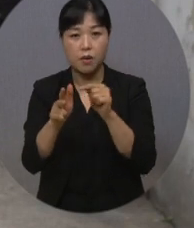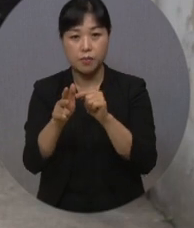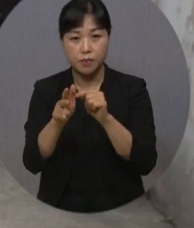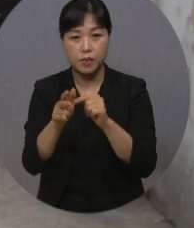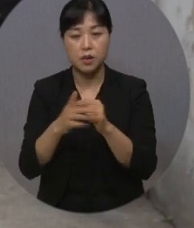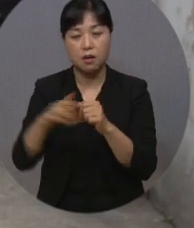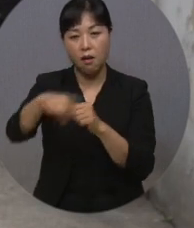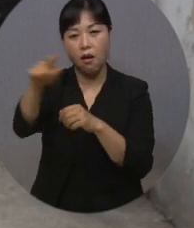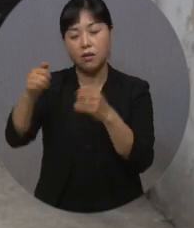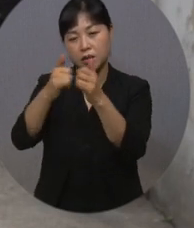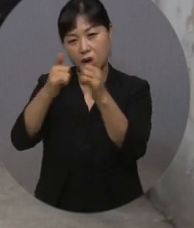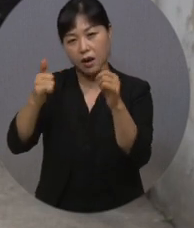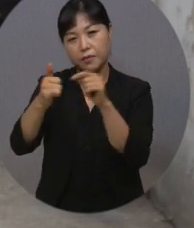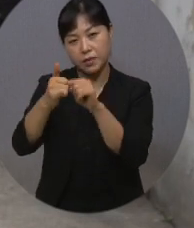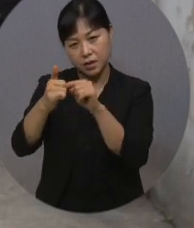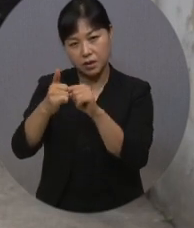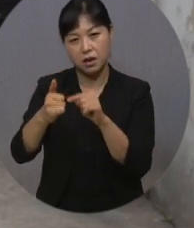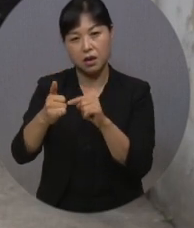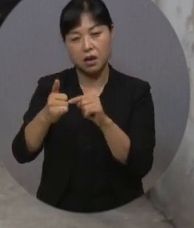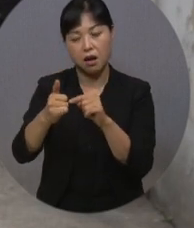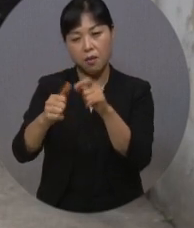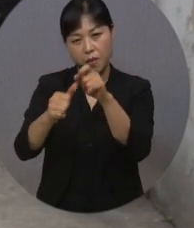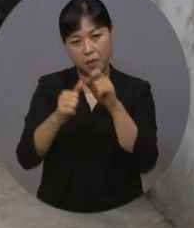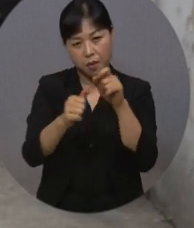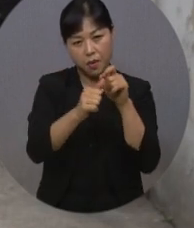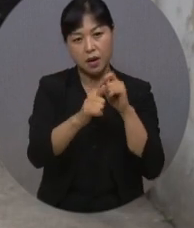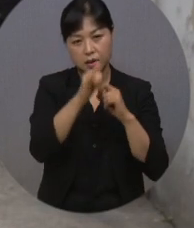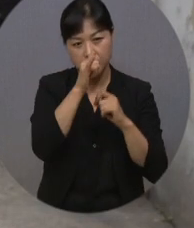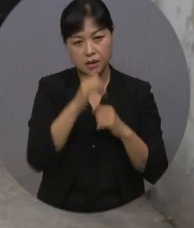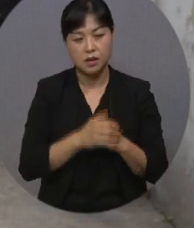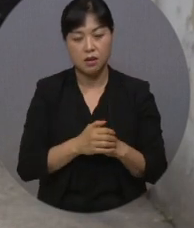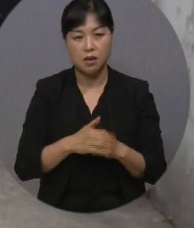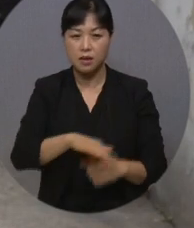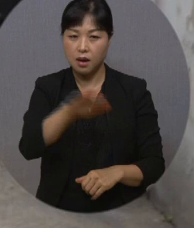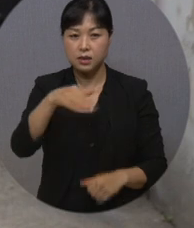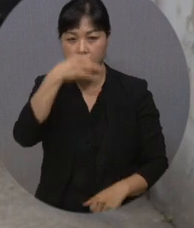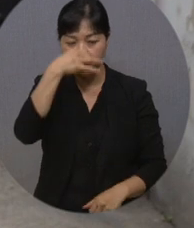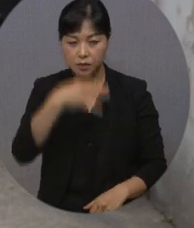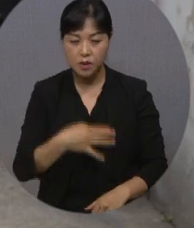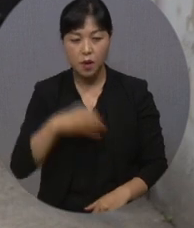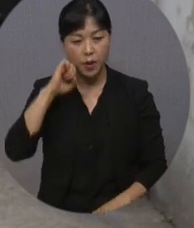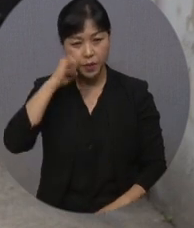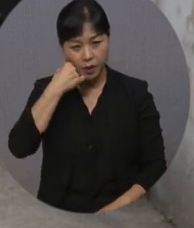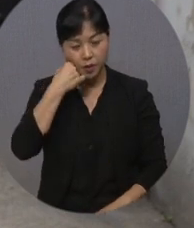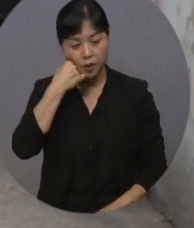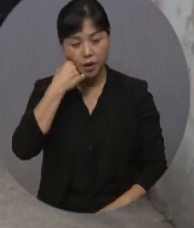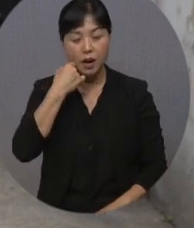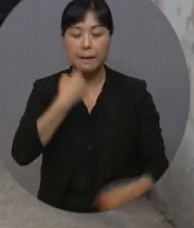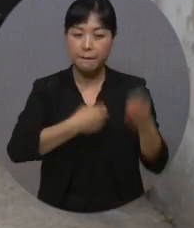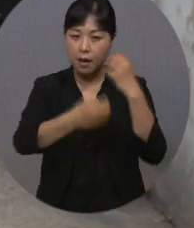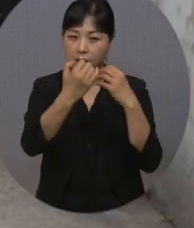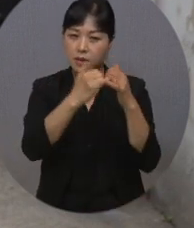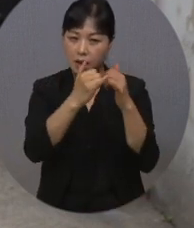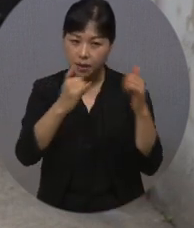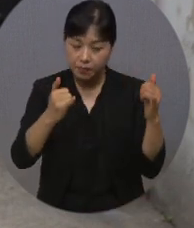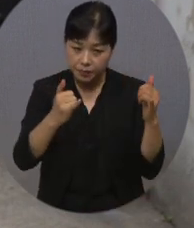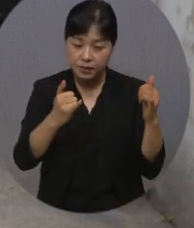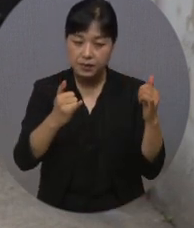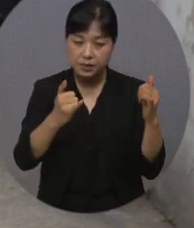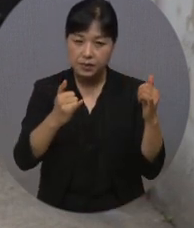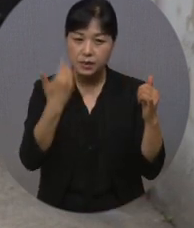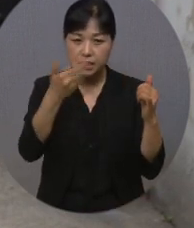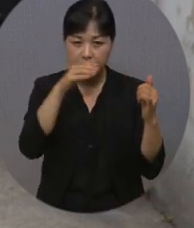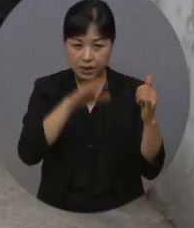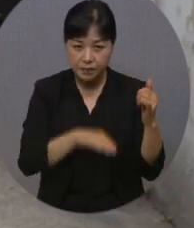모두가 힘들고 어렵다고 아우성치는 이때에도 함께 식사를 기다리는 이웃들을 생각하며